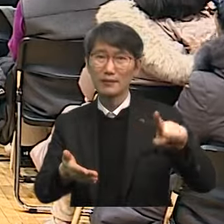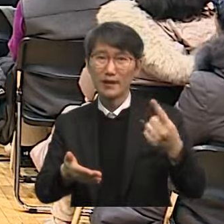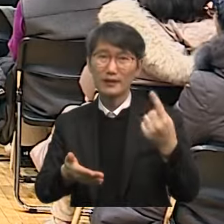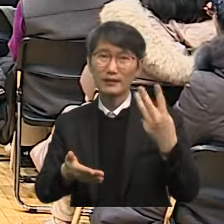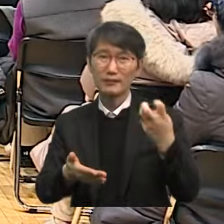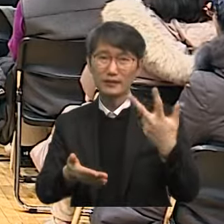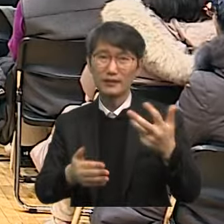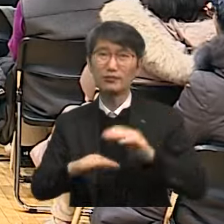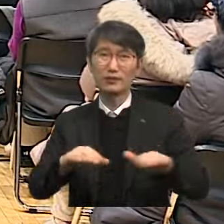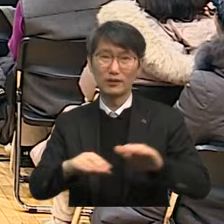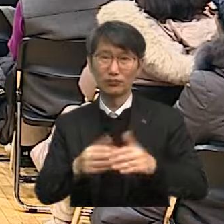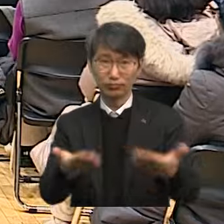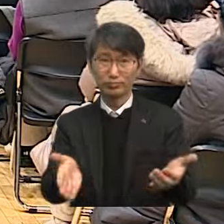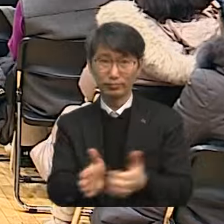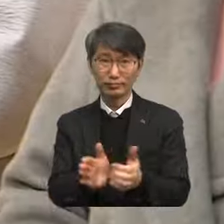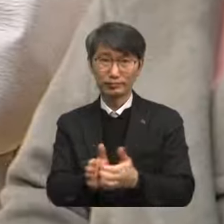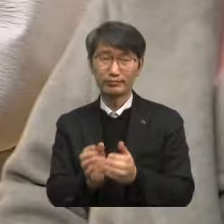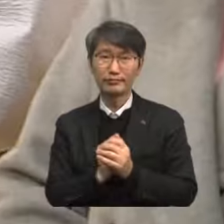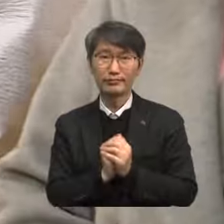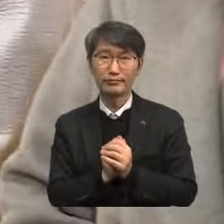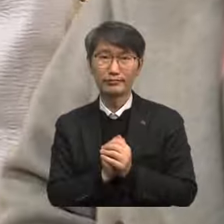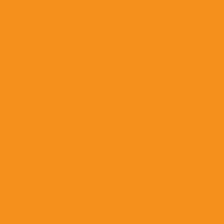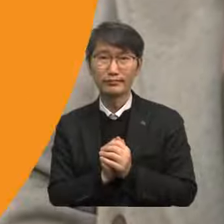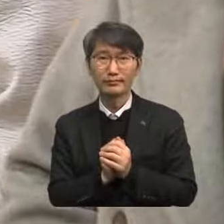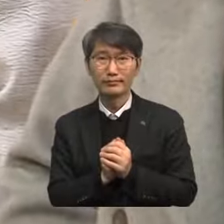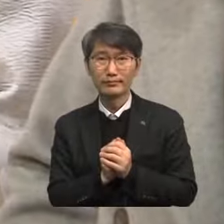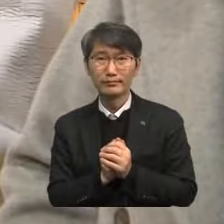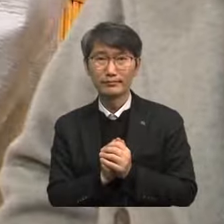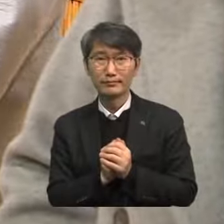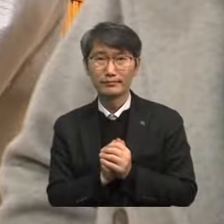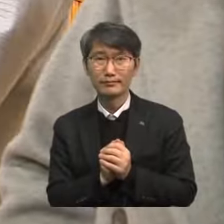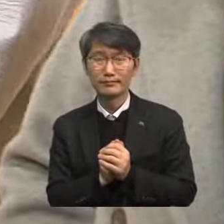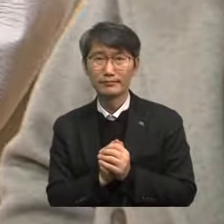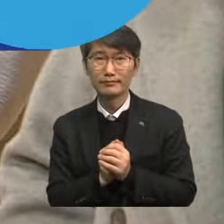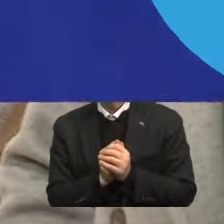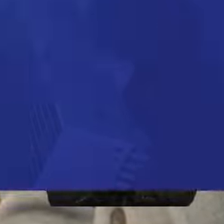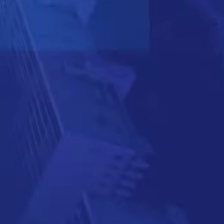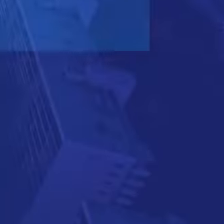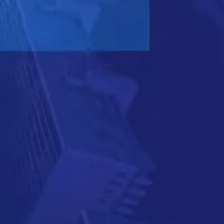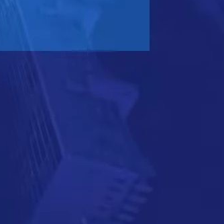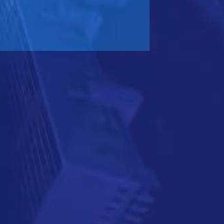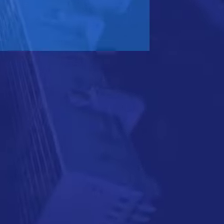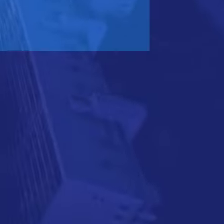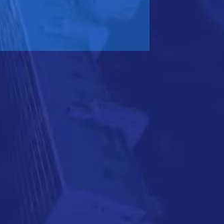137건을 처리했습니다. 딜라이브 뉴스 유승환입니다.